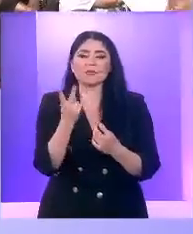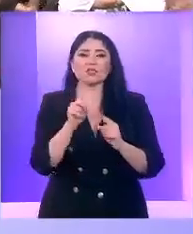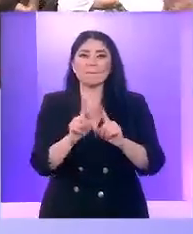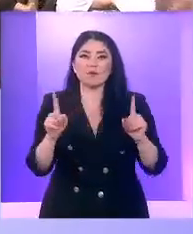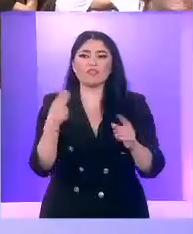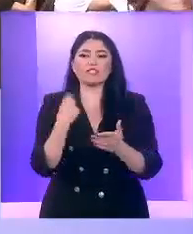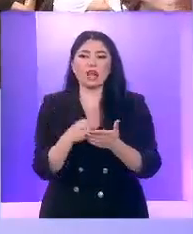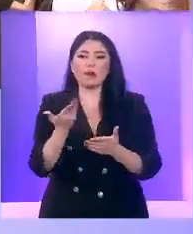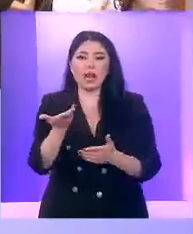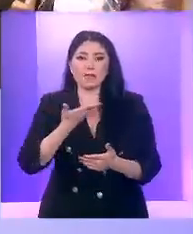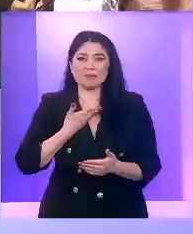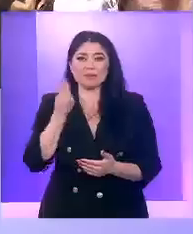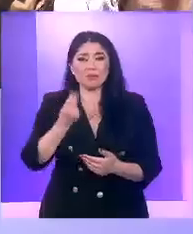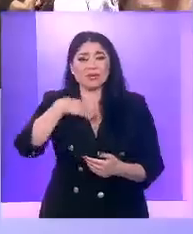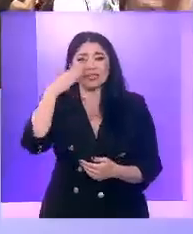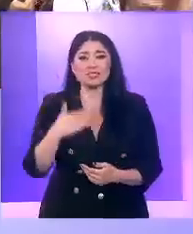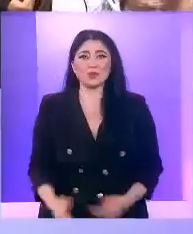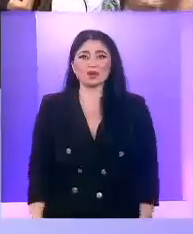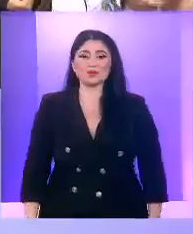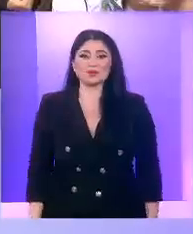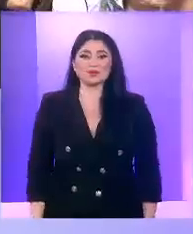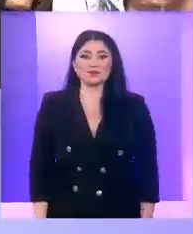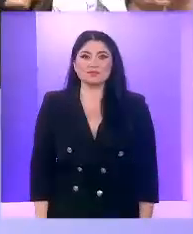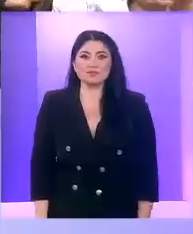profesori din salariile pe care le primesc. Bună ziua, în primul rând!